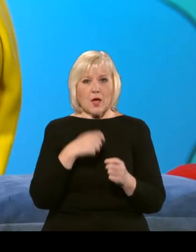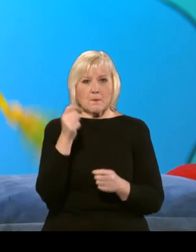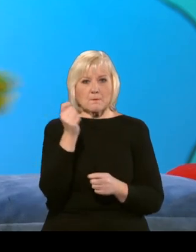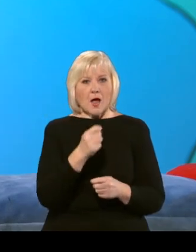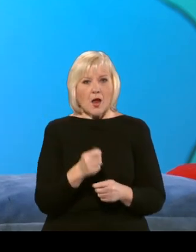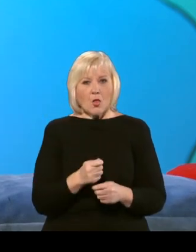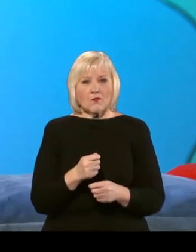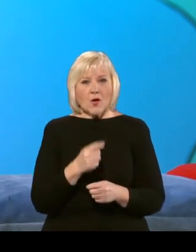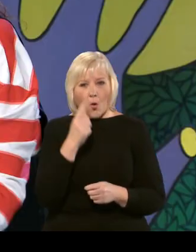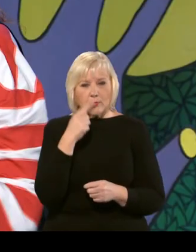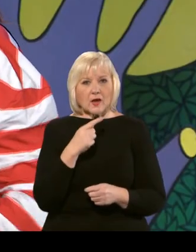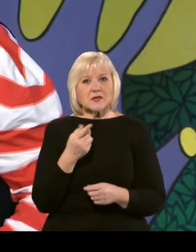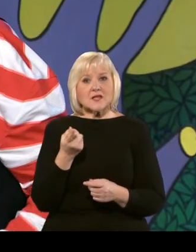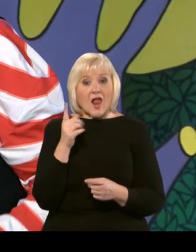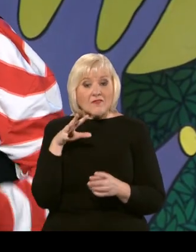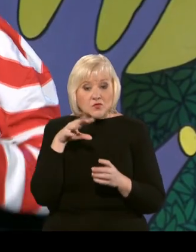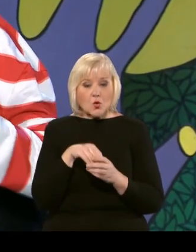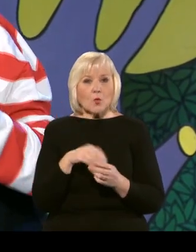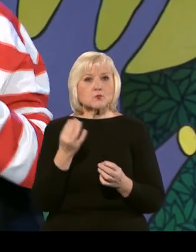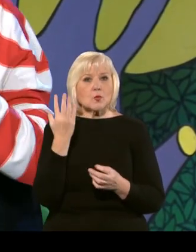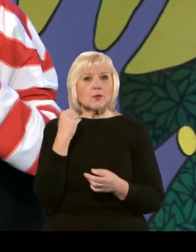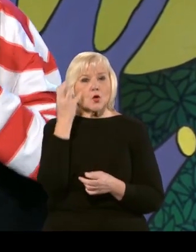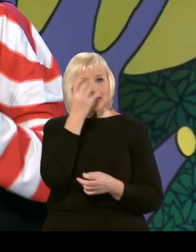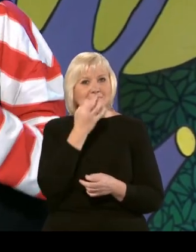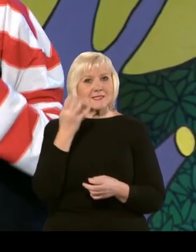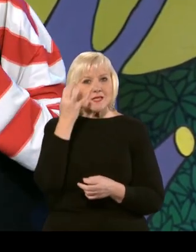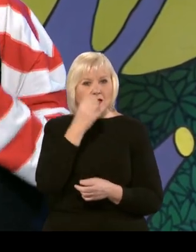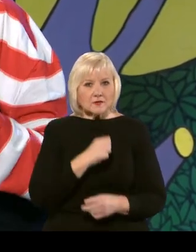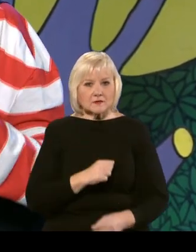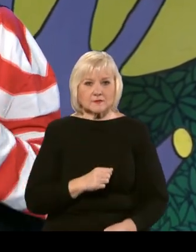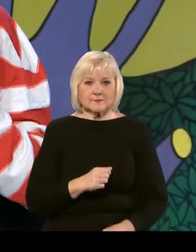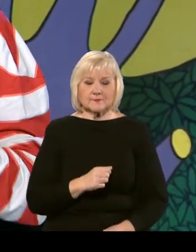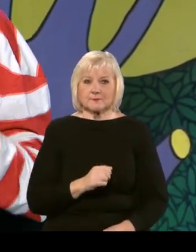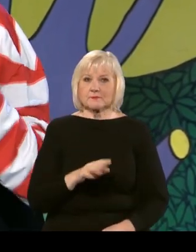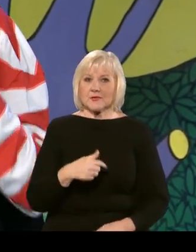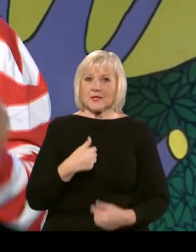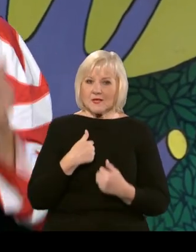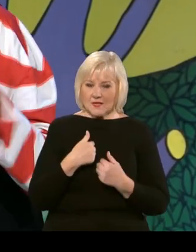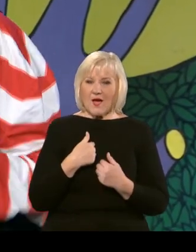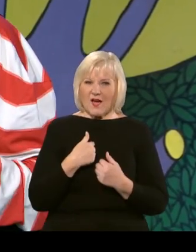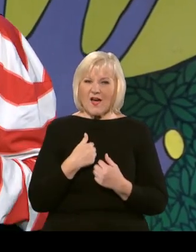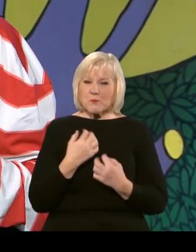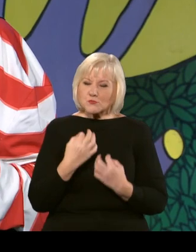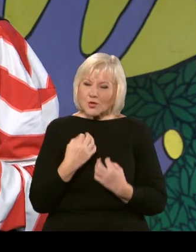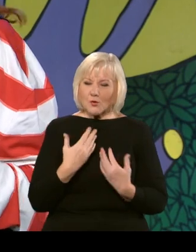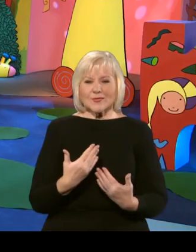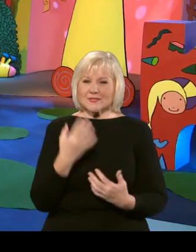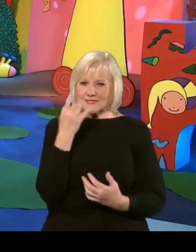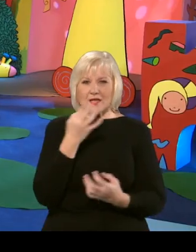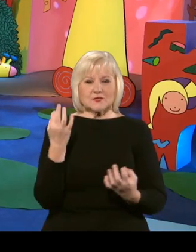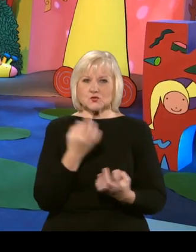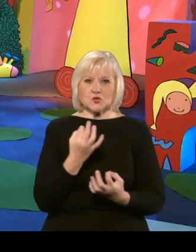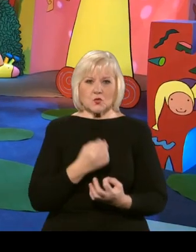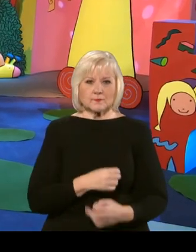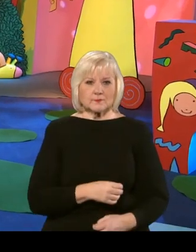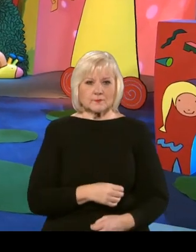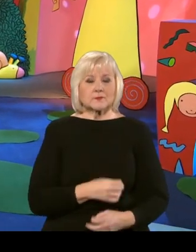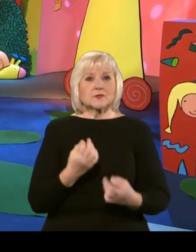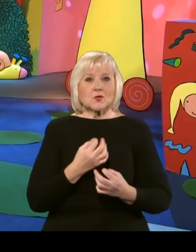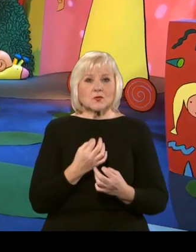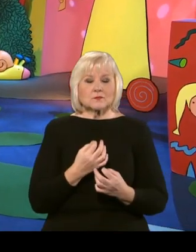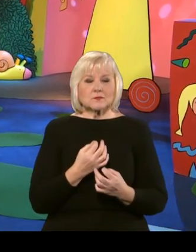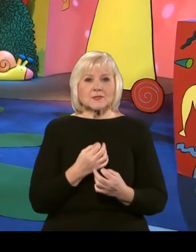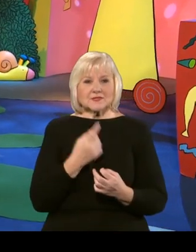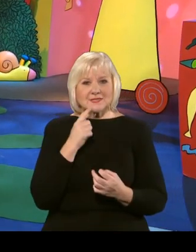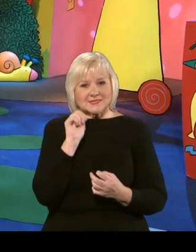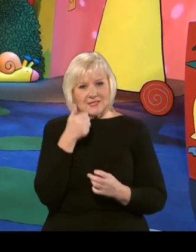snů. No to je nápad. A já už vím, co si přeju, aby se zdálo mně dneska. Co? Že se uvidíme